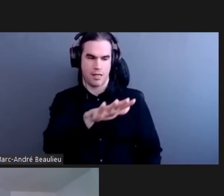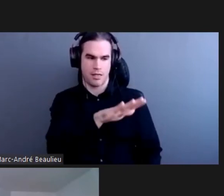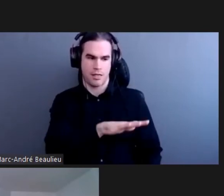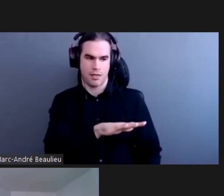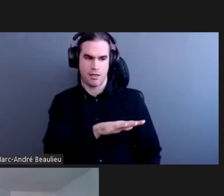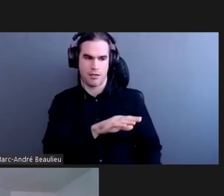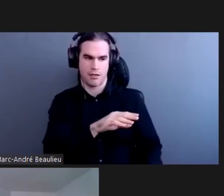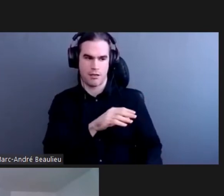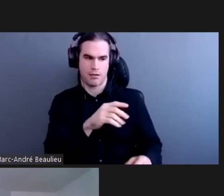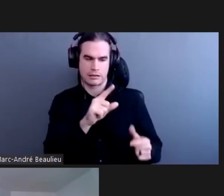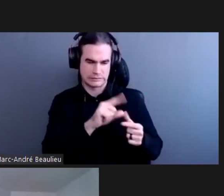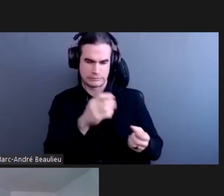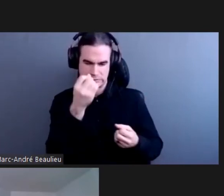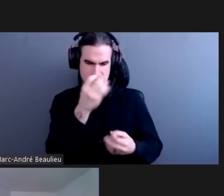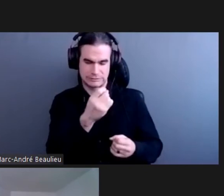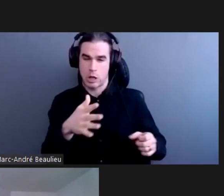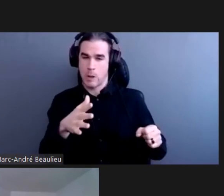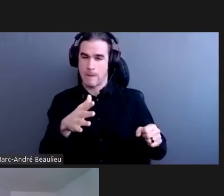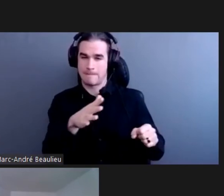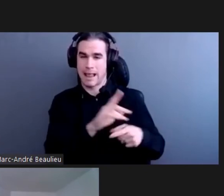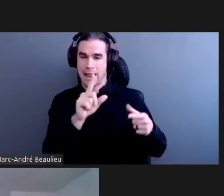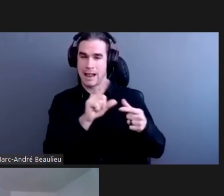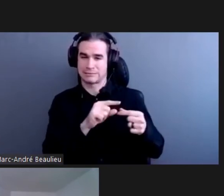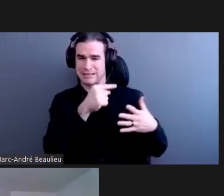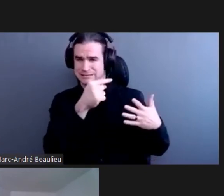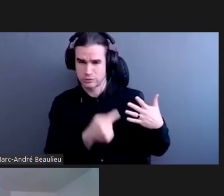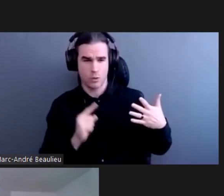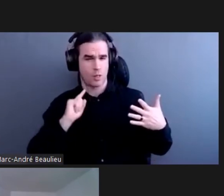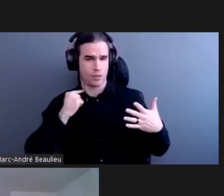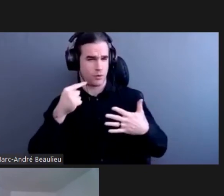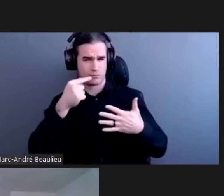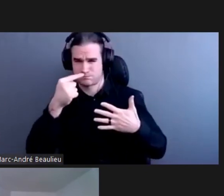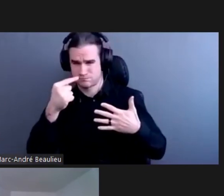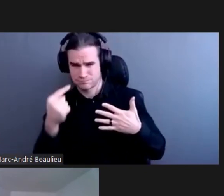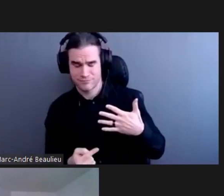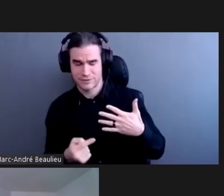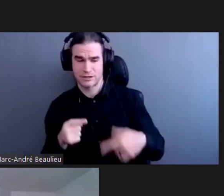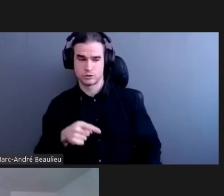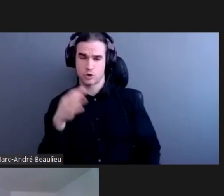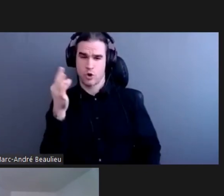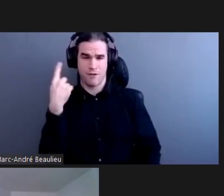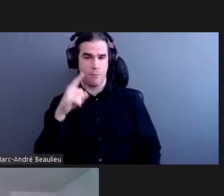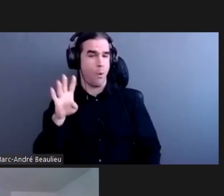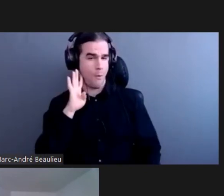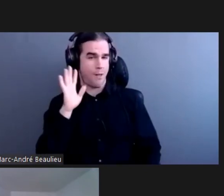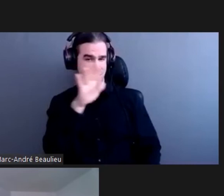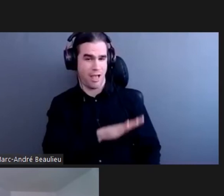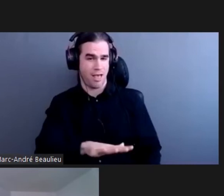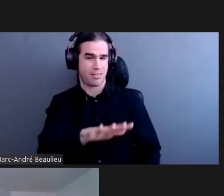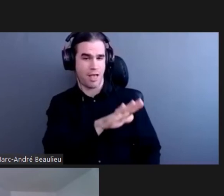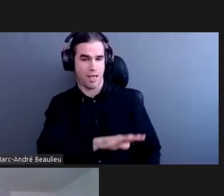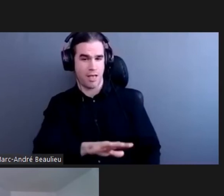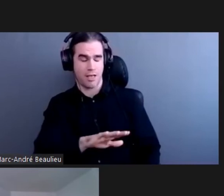plein d'explications, de trucs. Je trouve que ça s'adresse aux entendants. Est-ce que